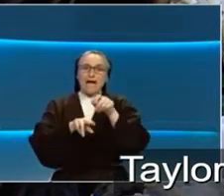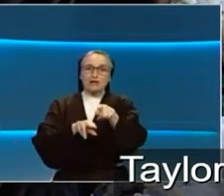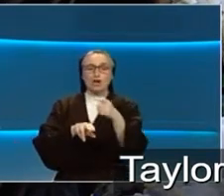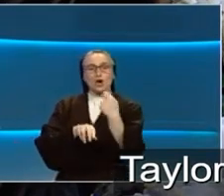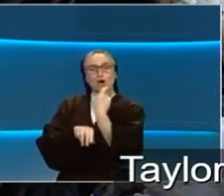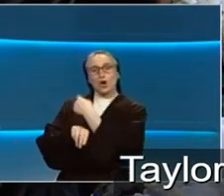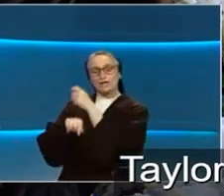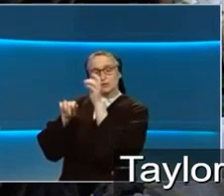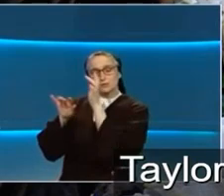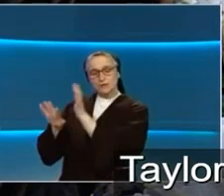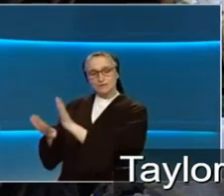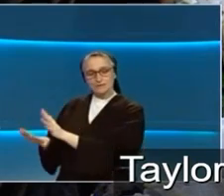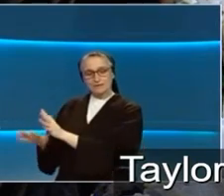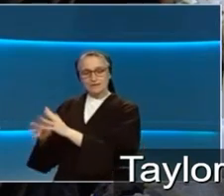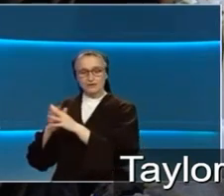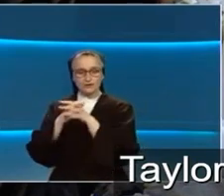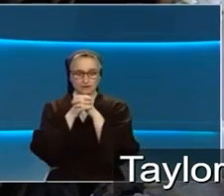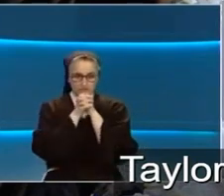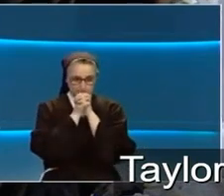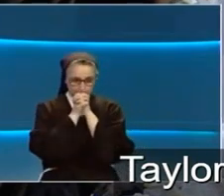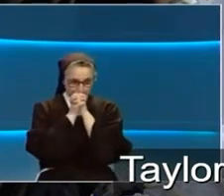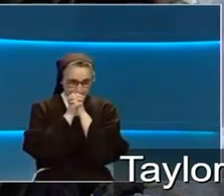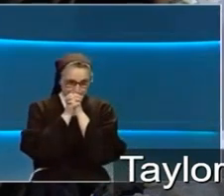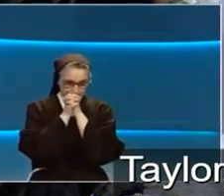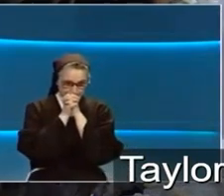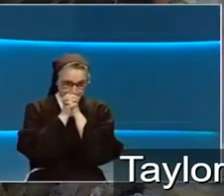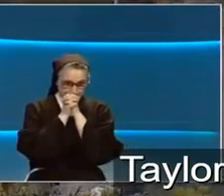con te. E con il tuo spirito.